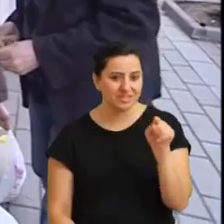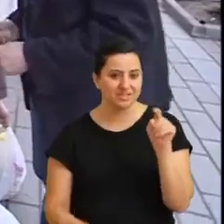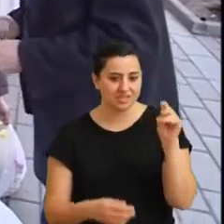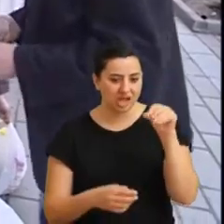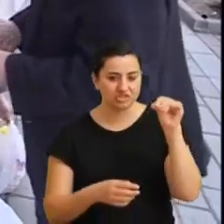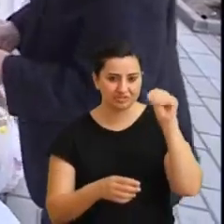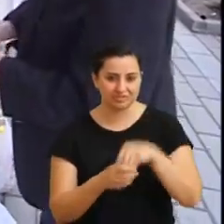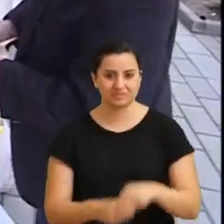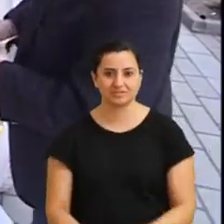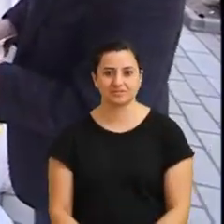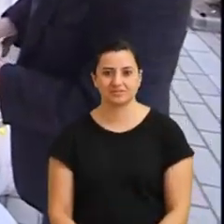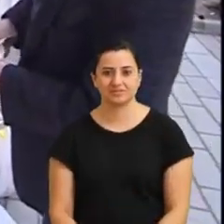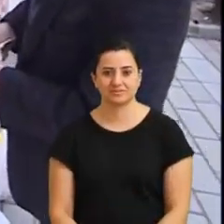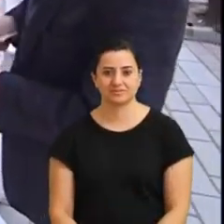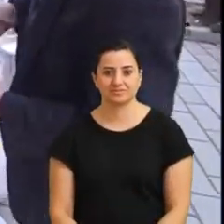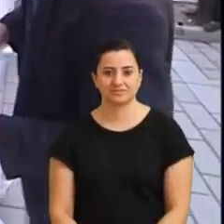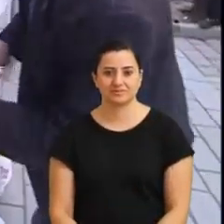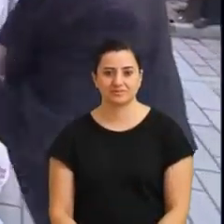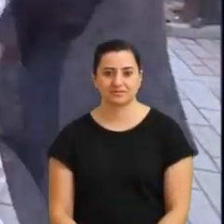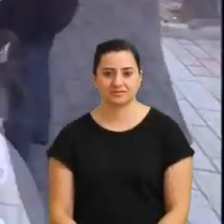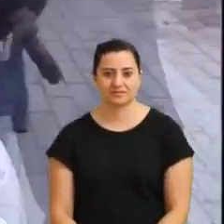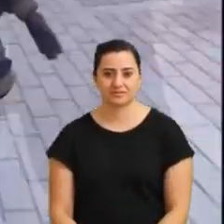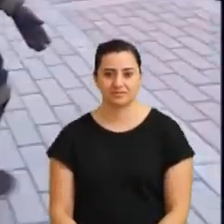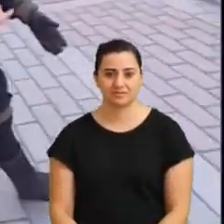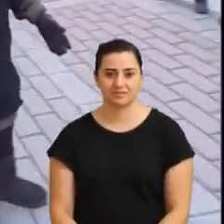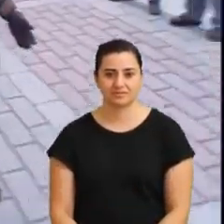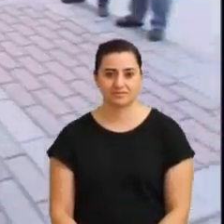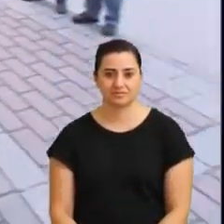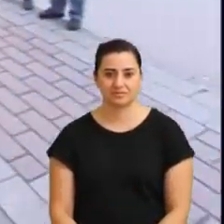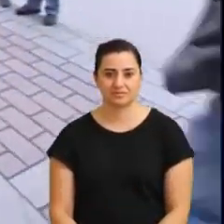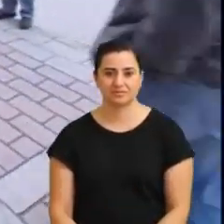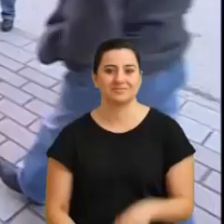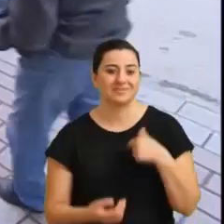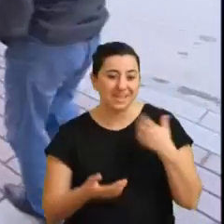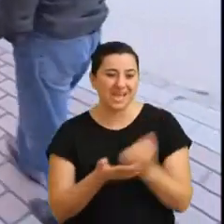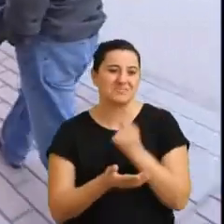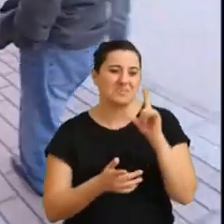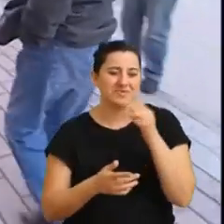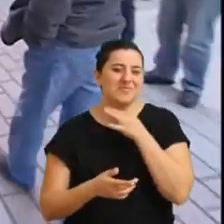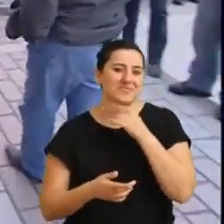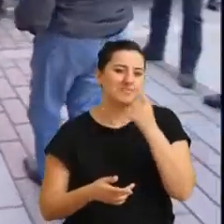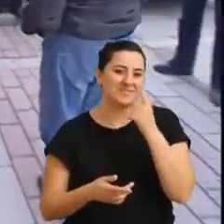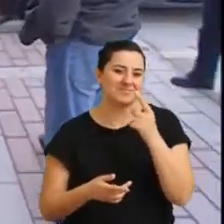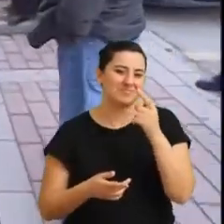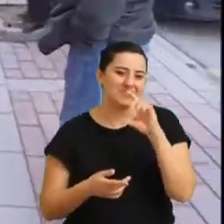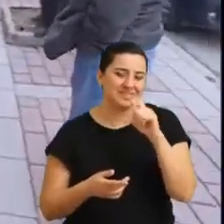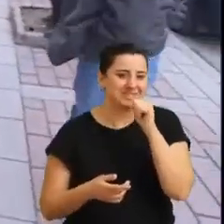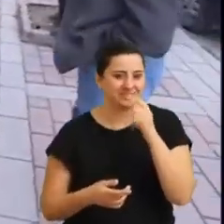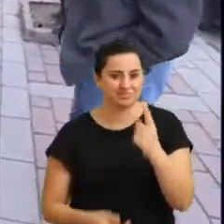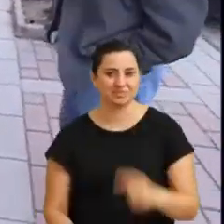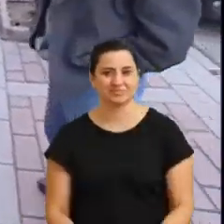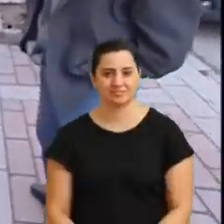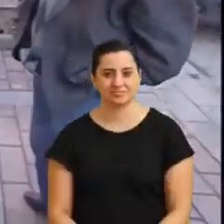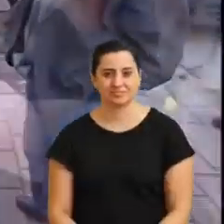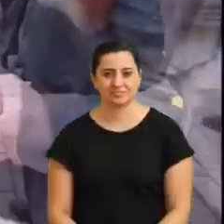da koyacağım ben. Ben de koyayım tarçın. Abi şunu bana yardım eder misin? Yarışmaya katıldım, kazanmam lazım. Benden 1 liraya boza için. Benden